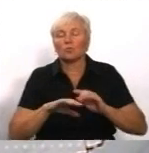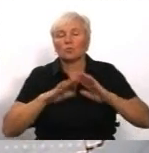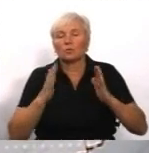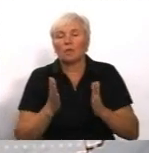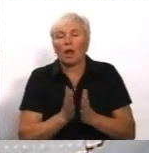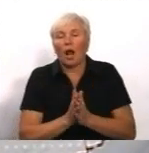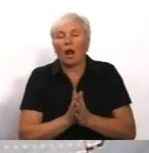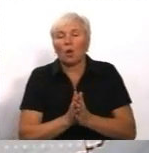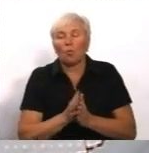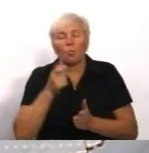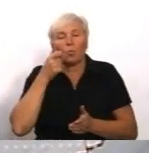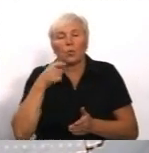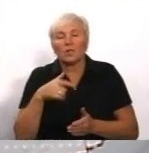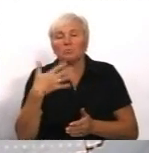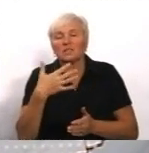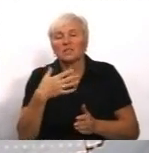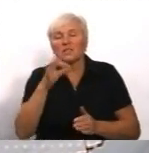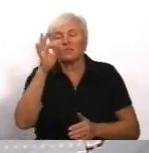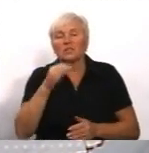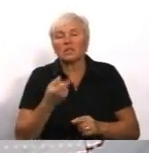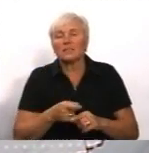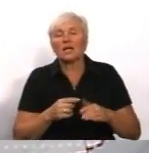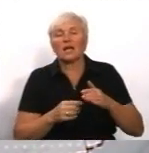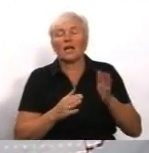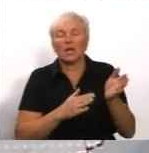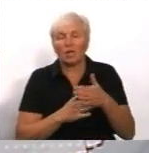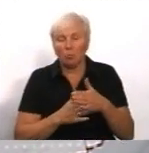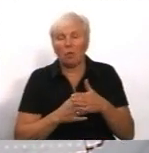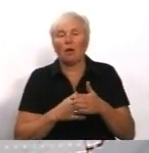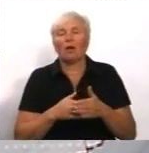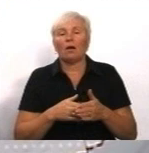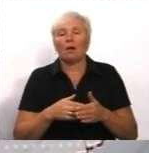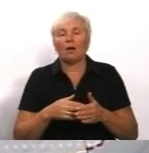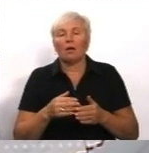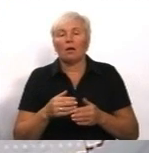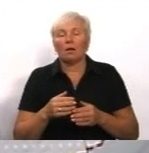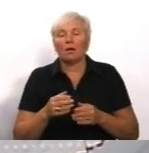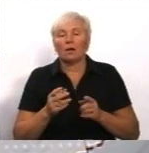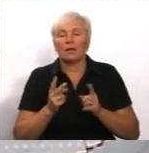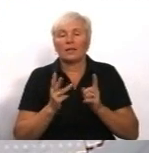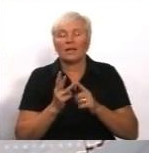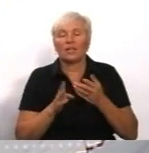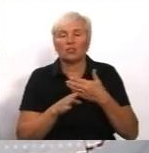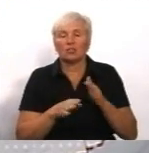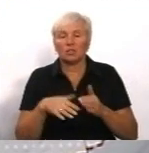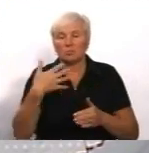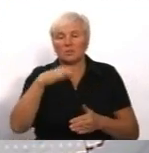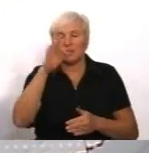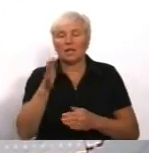по Україні, 50% – це риба, третина із цих 50% – це